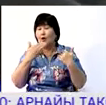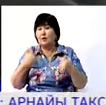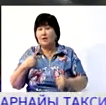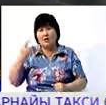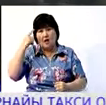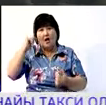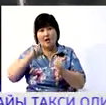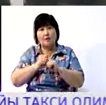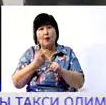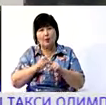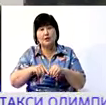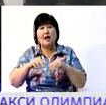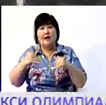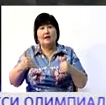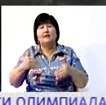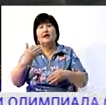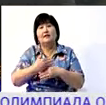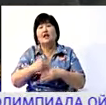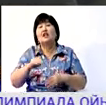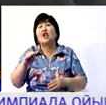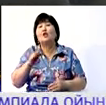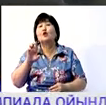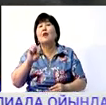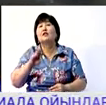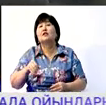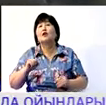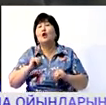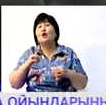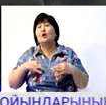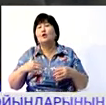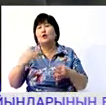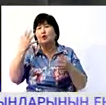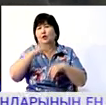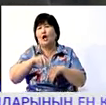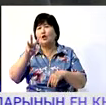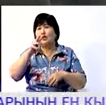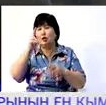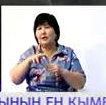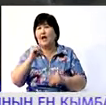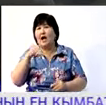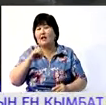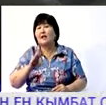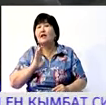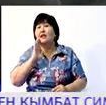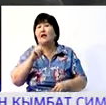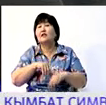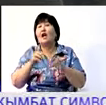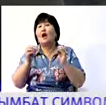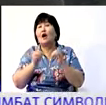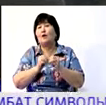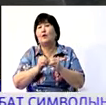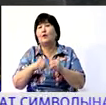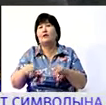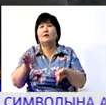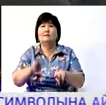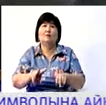есімде осы сарайда Жалаңтөс батырдың тойы болған кезде түнгі сағат 3-те бітті айтыс. таңертең онда финал болғанда халық аншылықпен